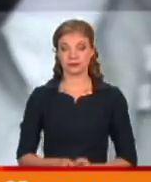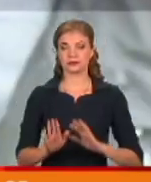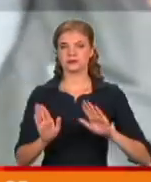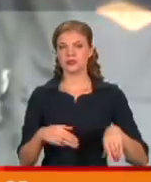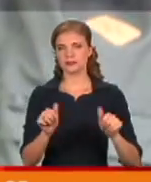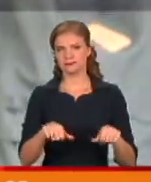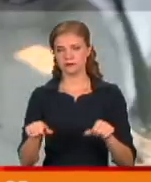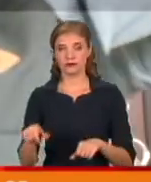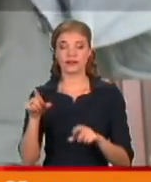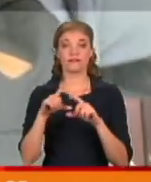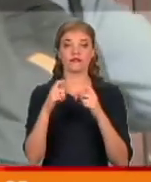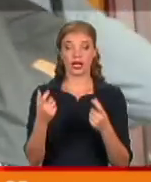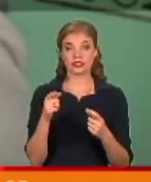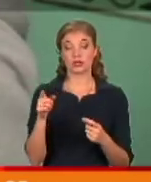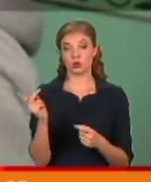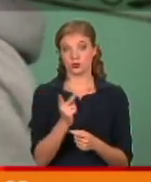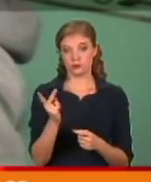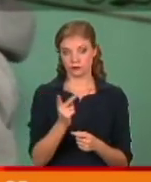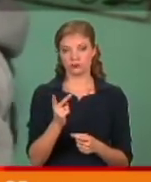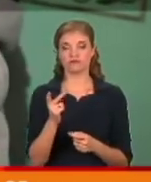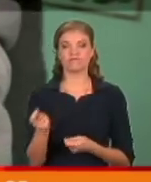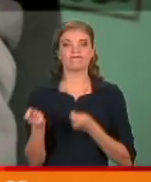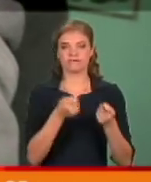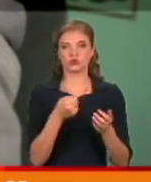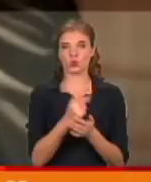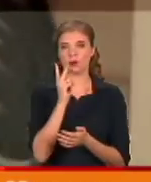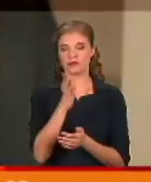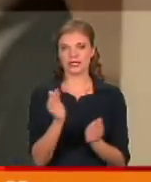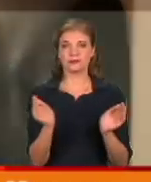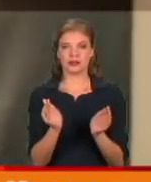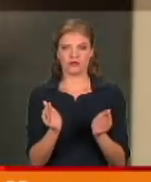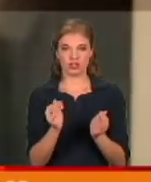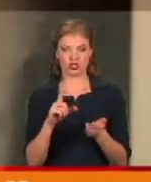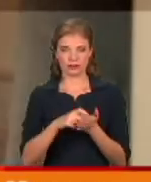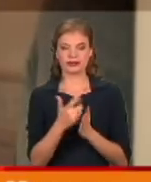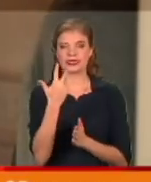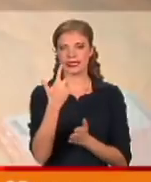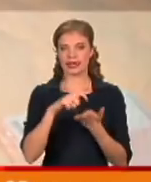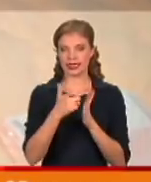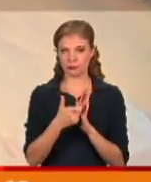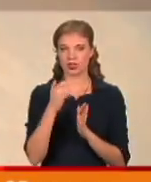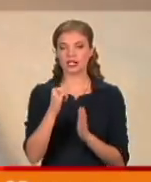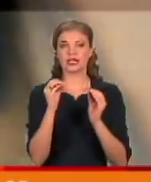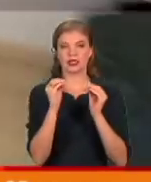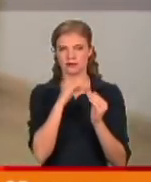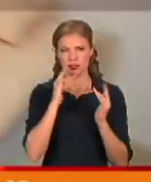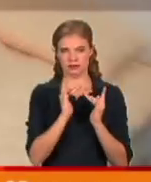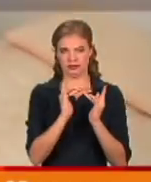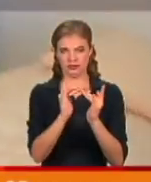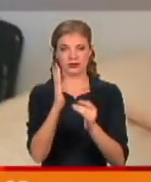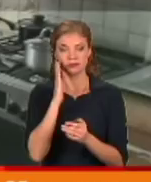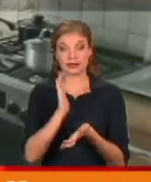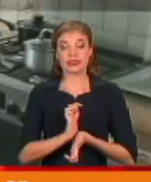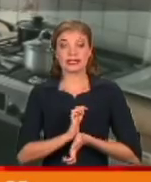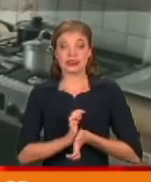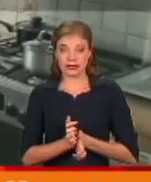Після всіх формальностей у агенції Сашка і Дениса відвозять до квартири. Невеличке житло, тут 3 кімнати і десяток спальних місць.